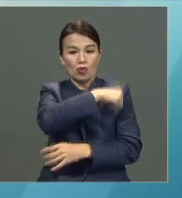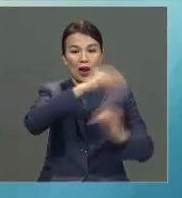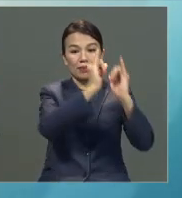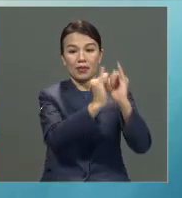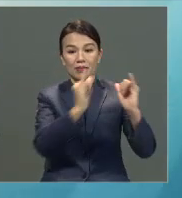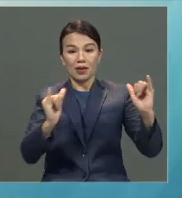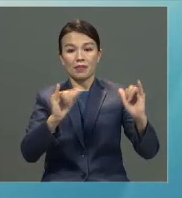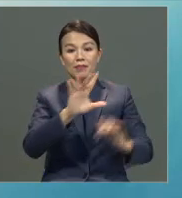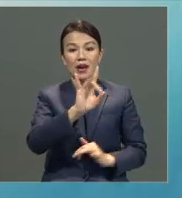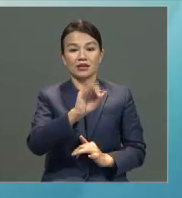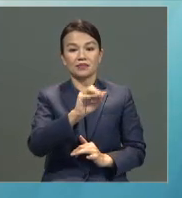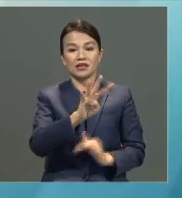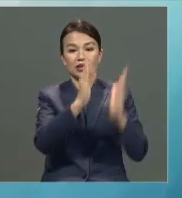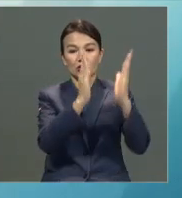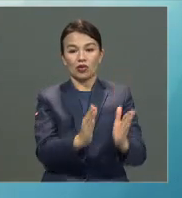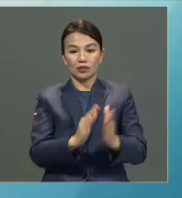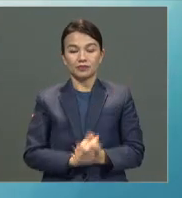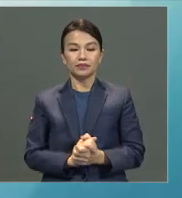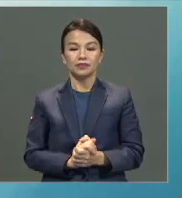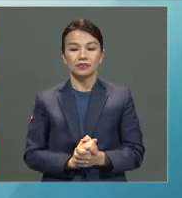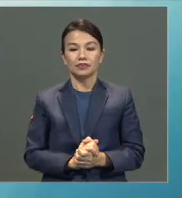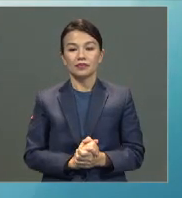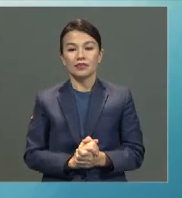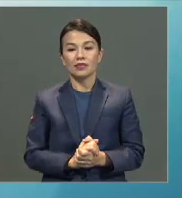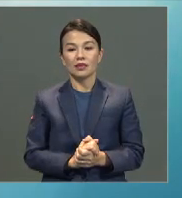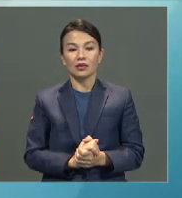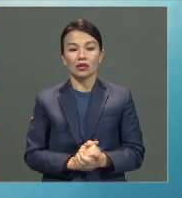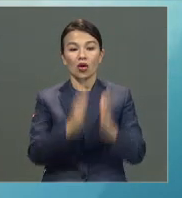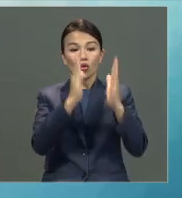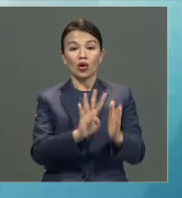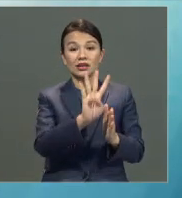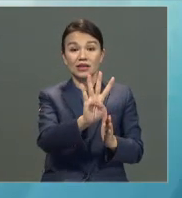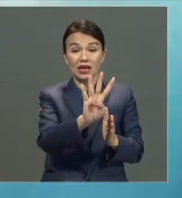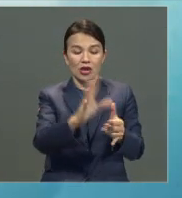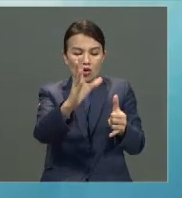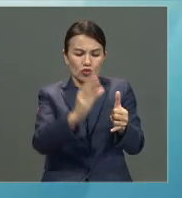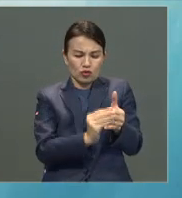ก็ทำให้ผู้ที่รักษาตัวอยู่ในโรงพยาบาลอยู่ที่ตัวเลข84รายครับมาดูใน 4